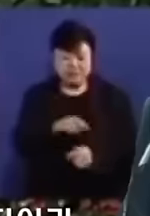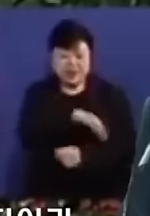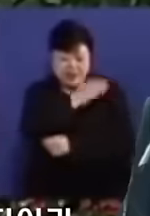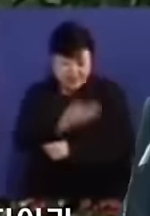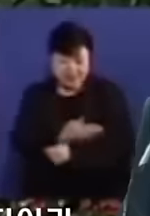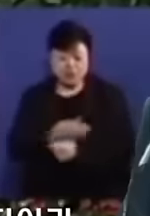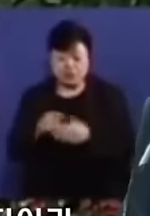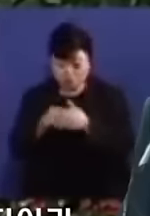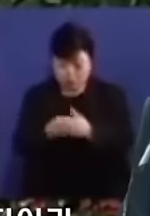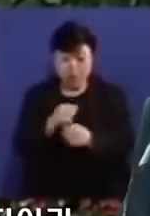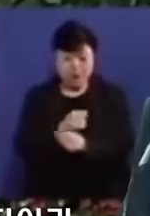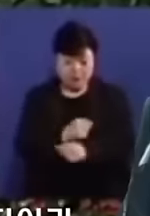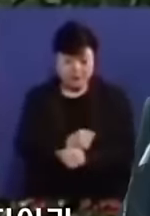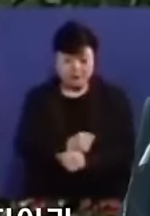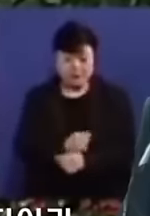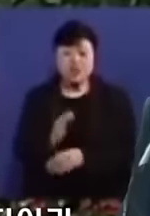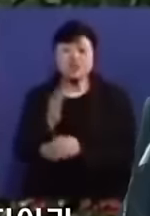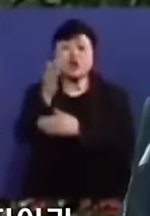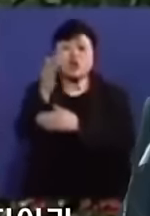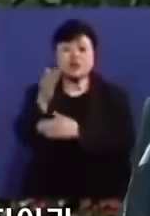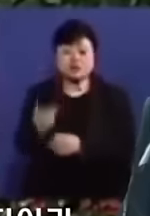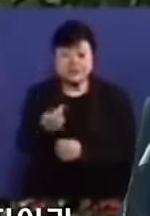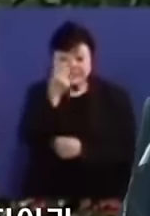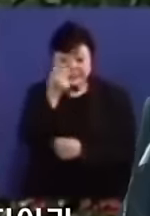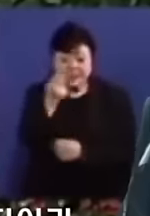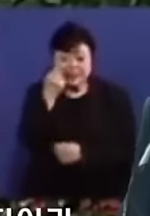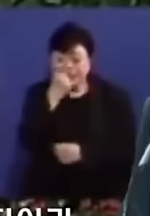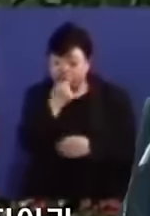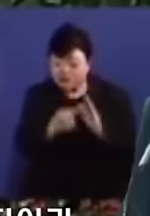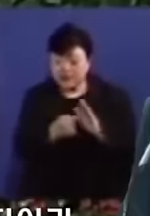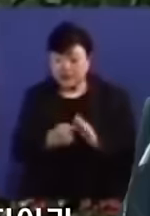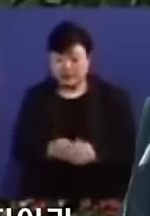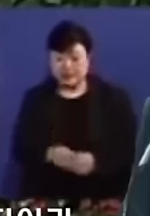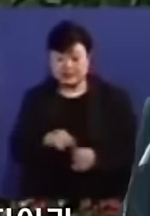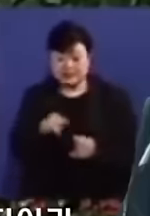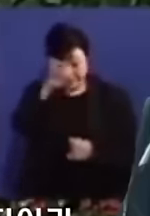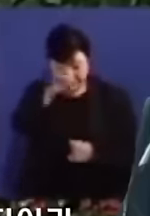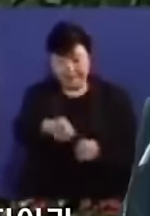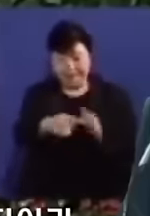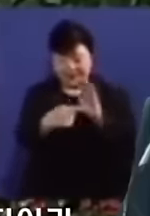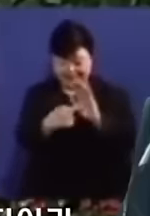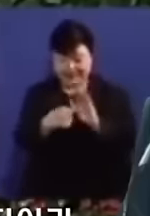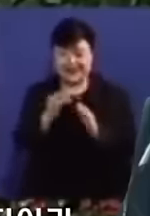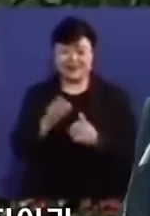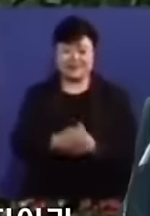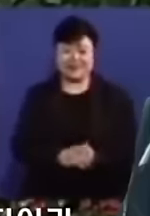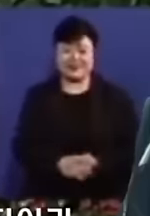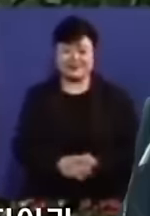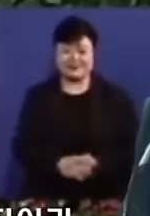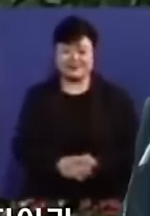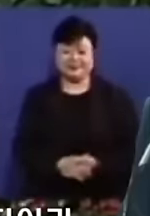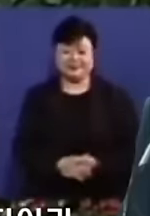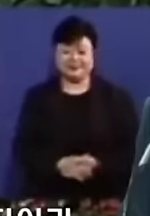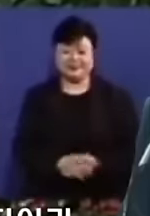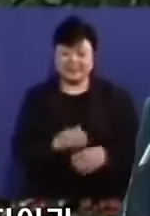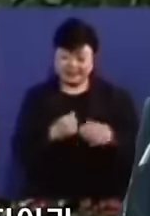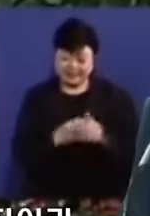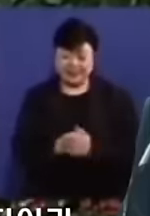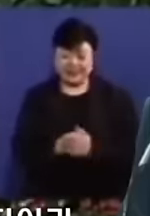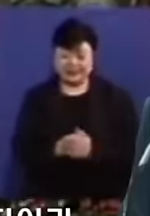능력으로 극복함으로써 그 영광스러운 생명의 증거가 주위 사람들에게 나타나게 되는 것입니다.